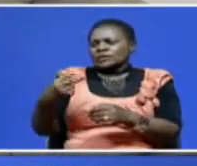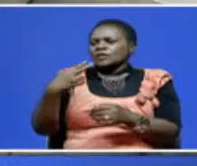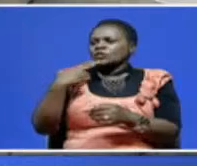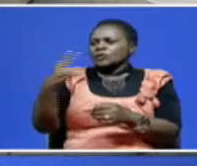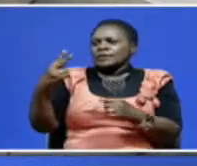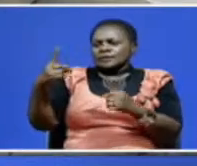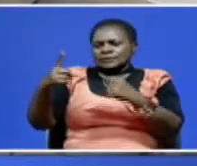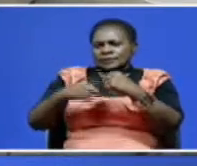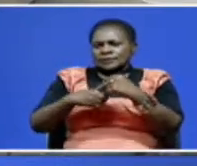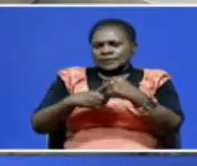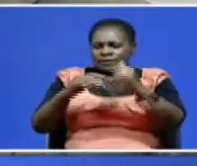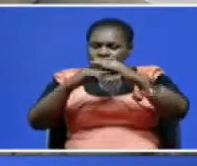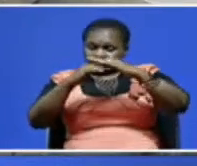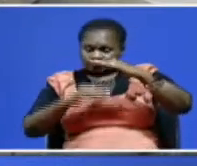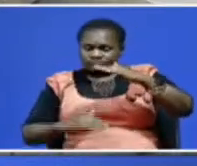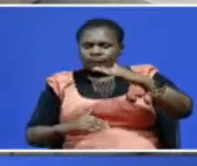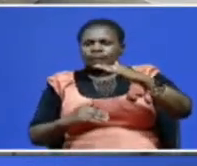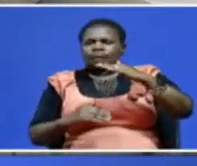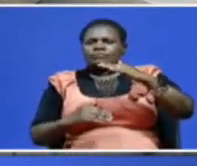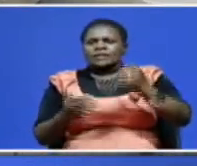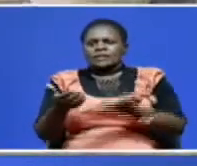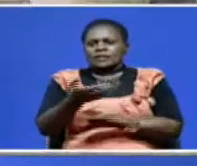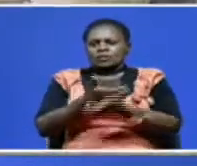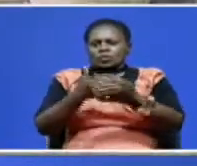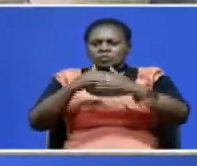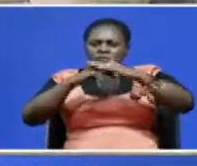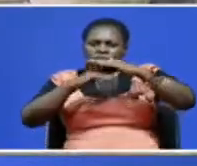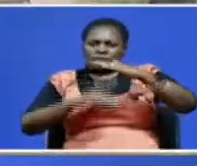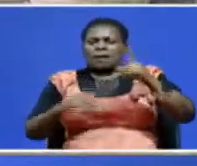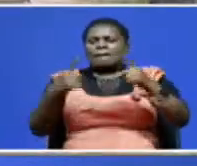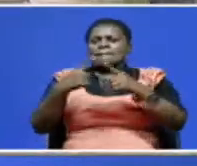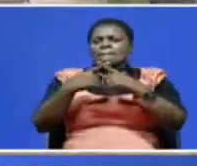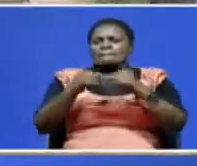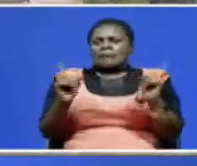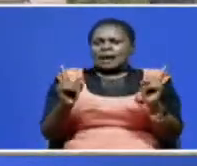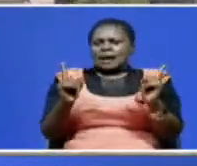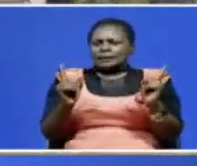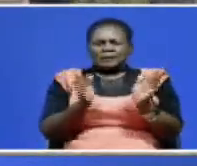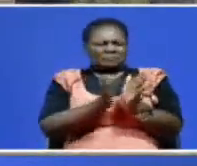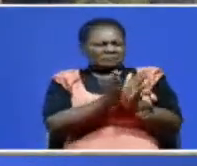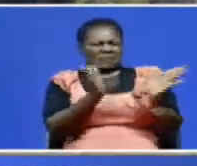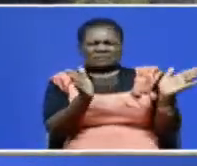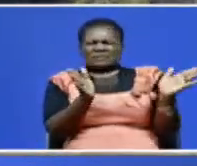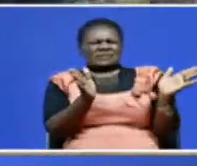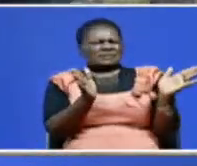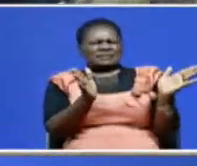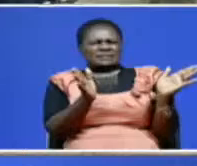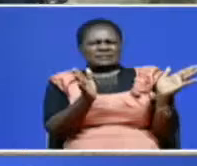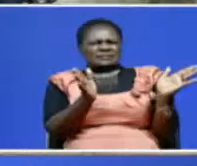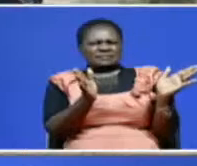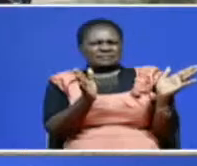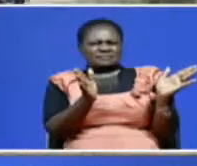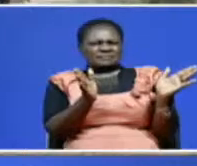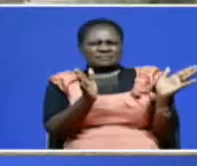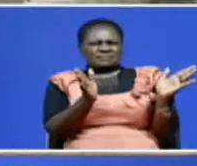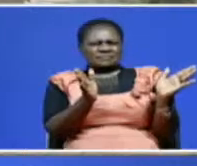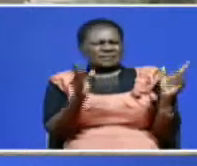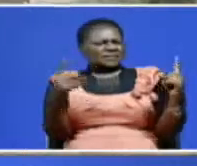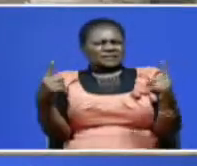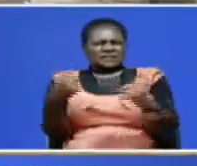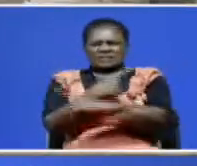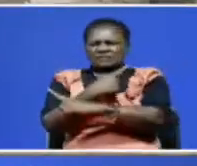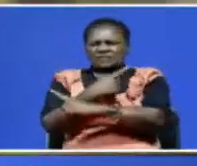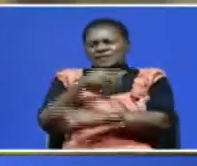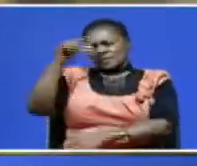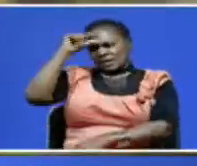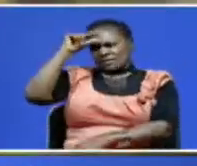yani 1025 kushuka chini, hao wako kwenye uchumi wa chini. Lakini mtazamo wa Tanzania wengi wa kipato cha chini haupishani sana na